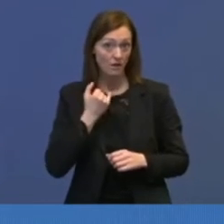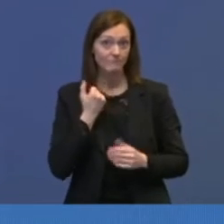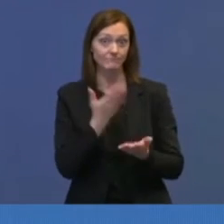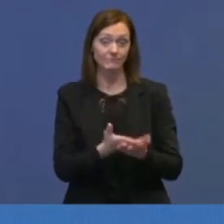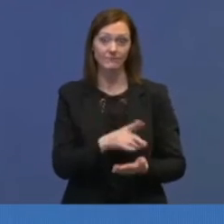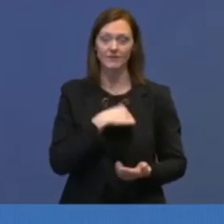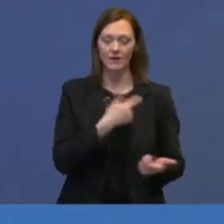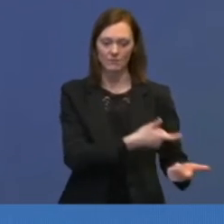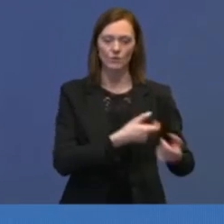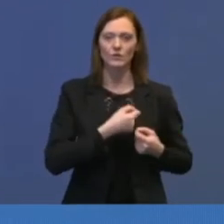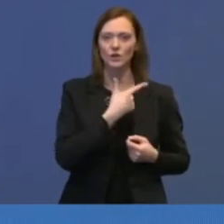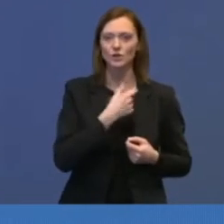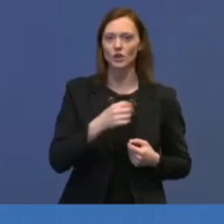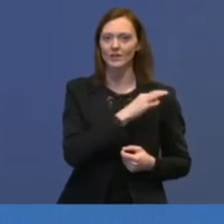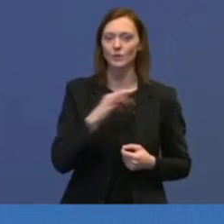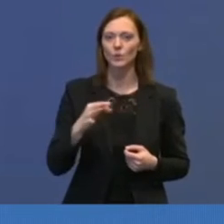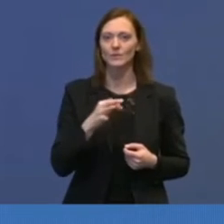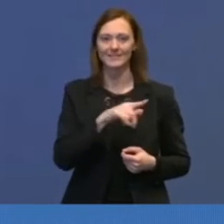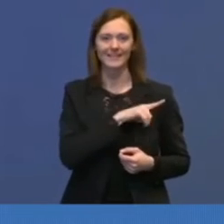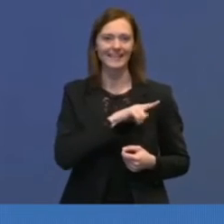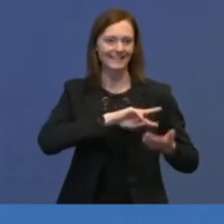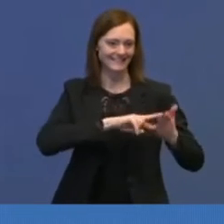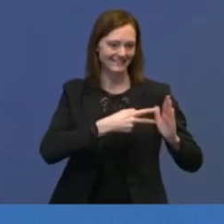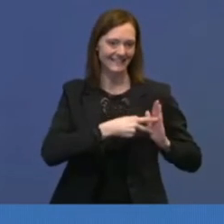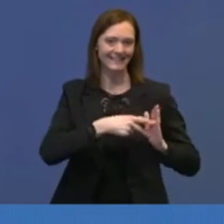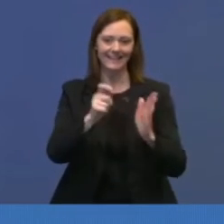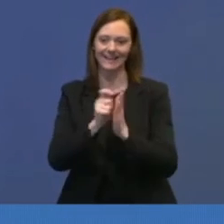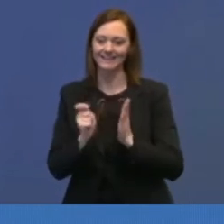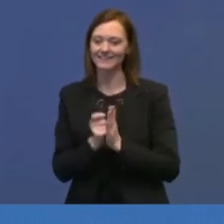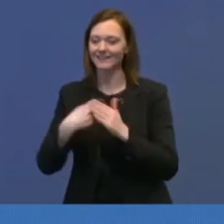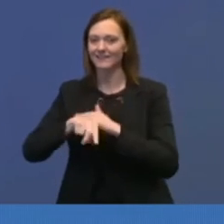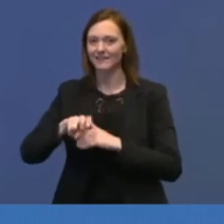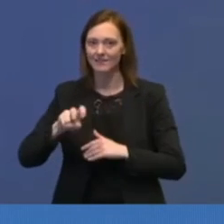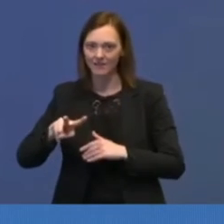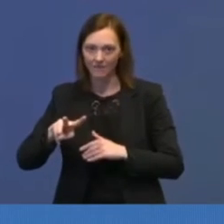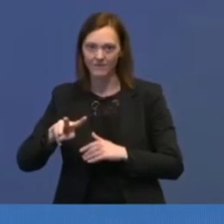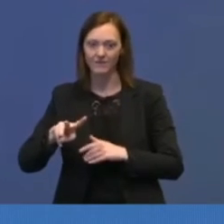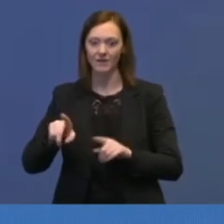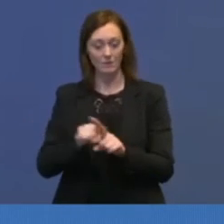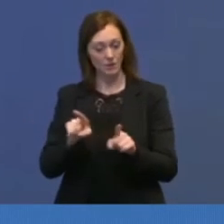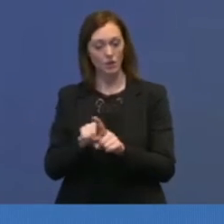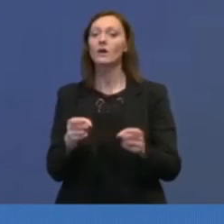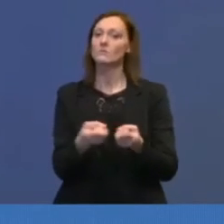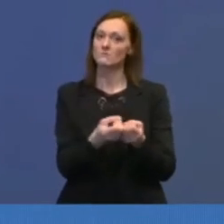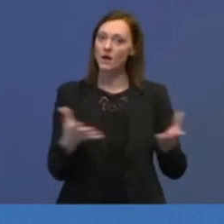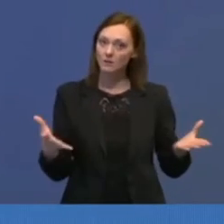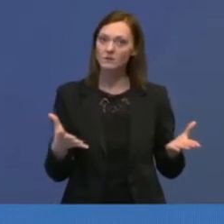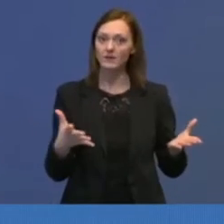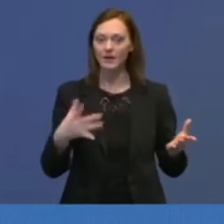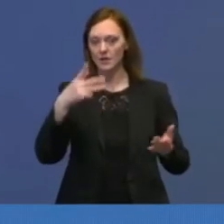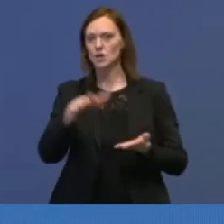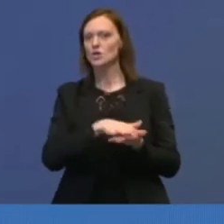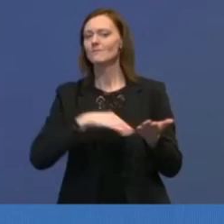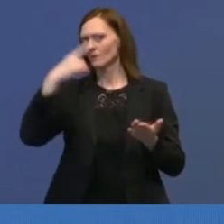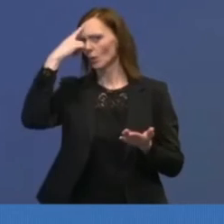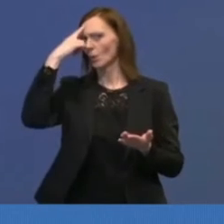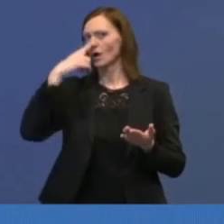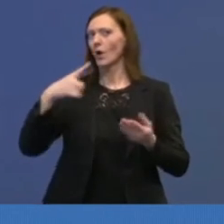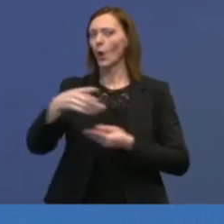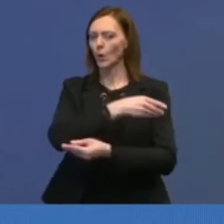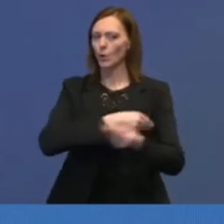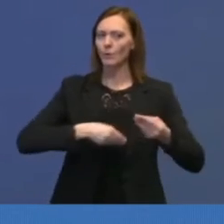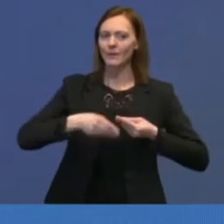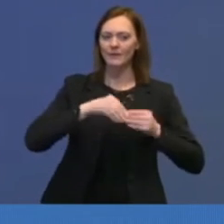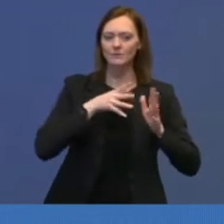kun oo shaqo oo banan ayaalaga di wangaliyay naaf. Waxa ifa faala u taay in tadbaatan aminsin hiin in daqaluhu